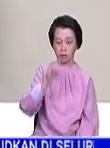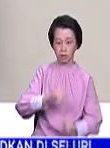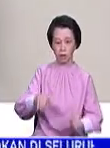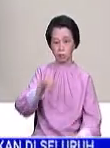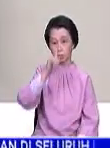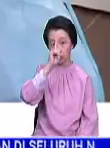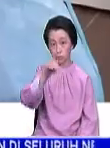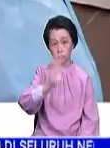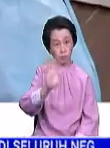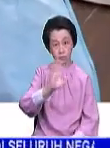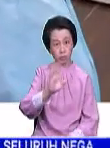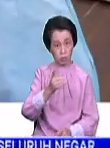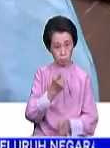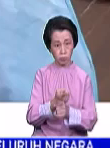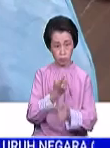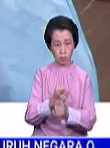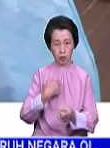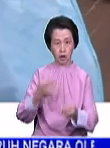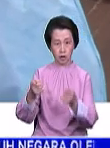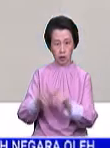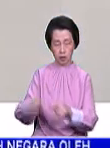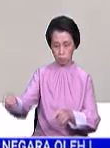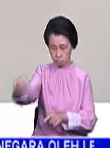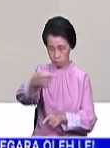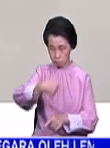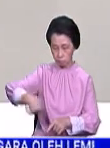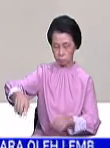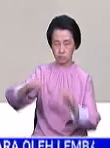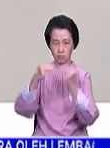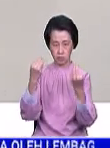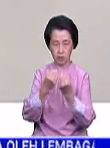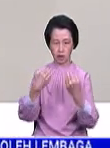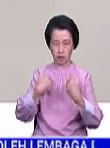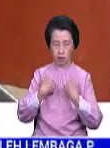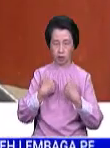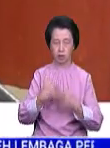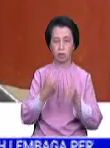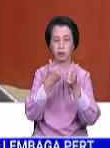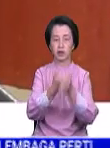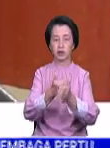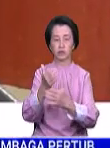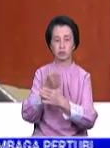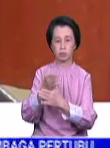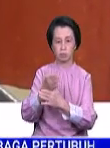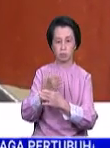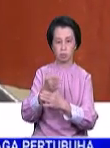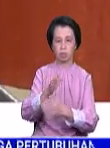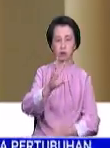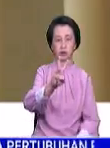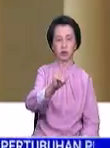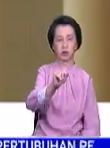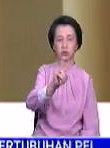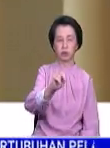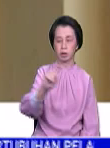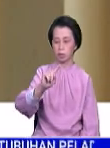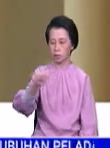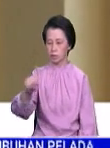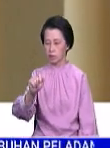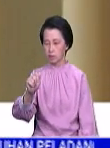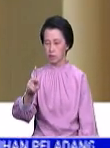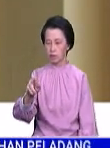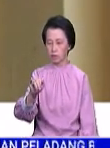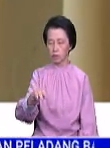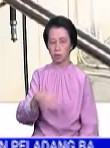bukan gurauan, memang ada berlaku di kalangan masyarakat kita. Ikuti perkongsian daripada Wan Zaki Wan alias